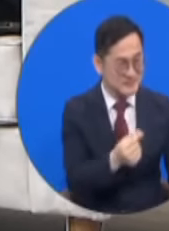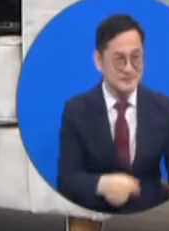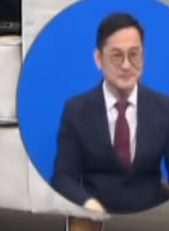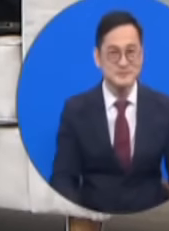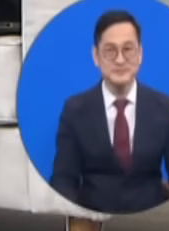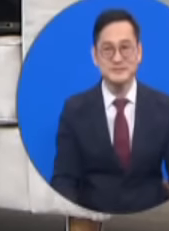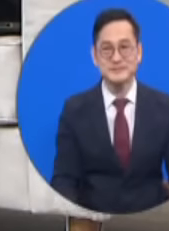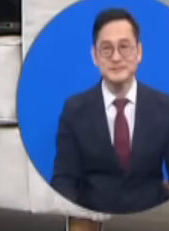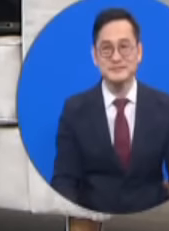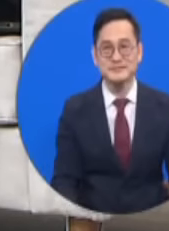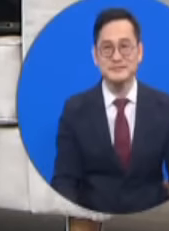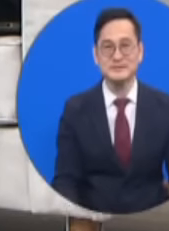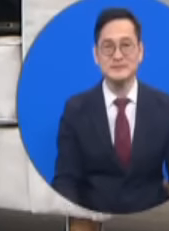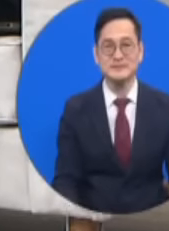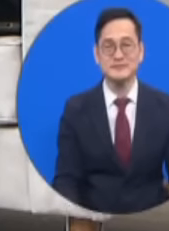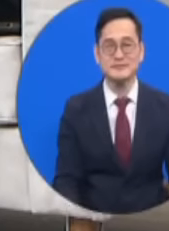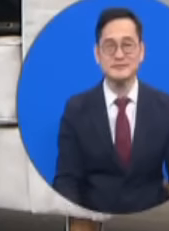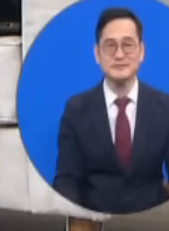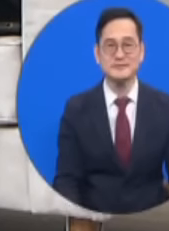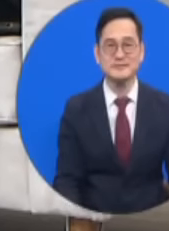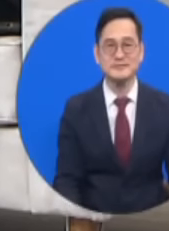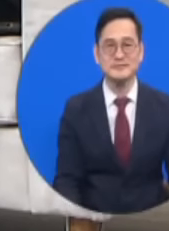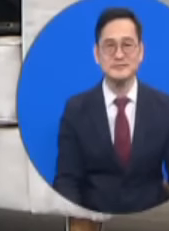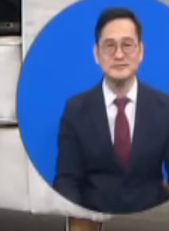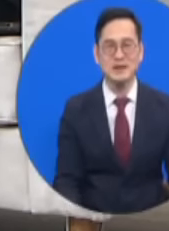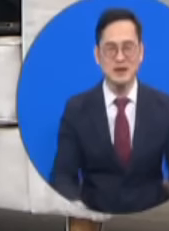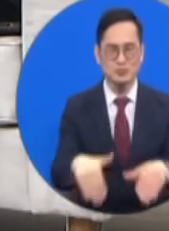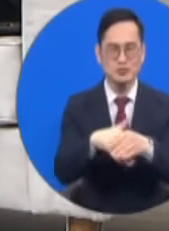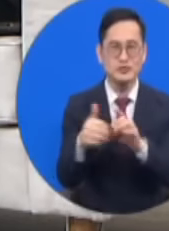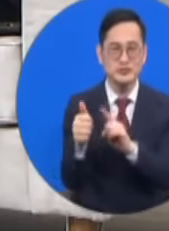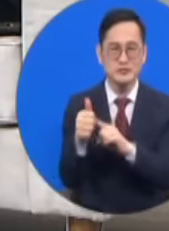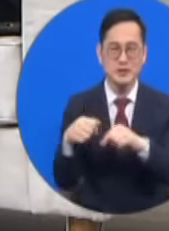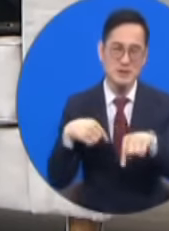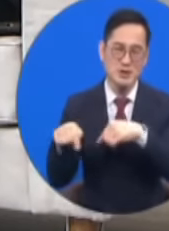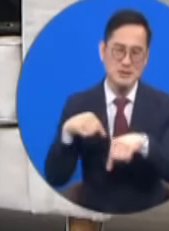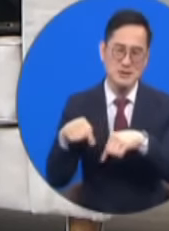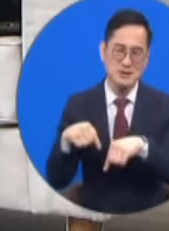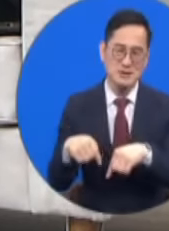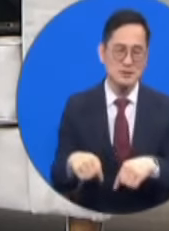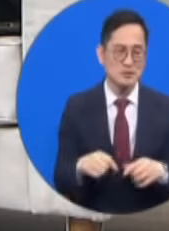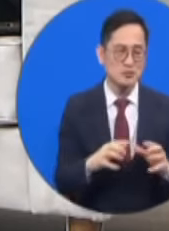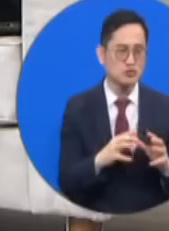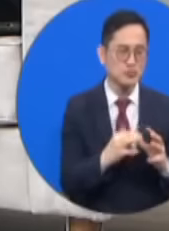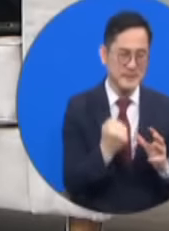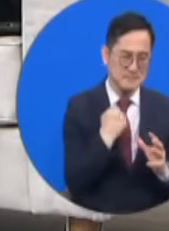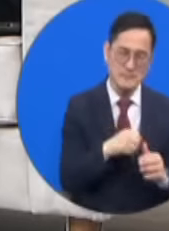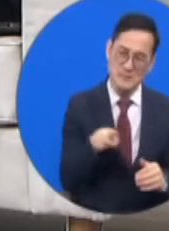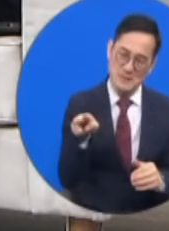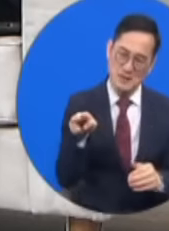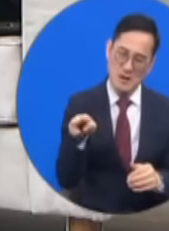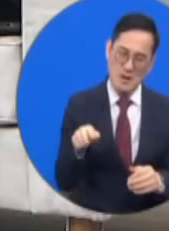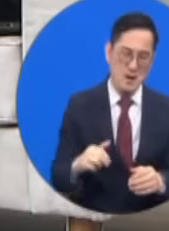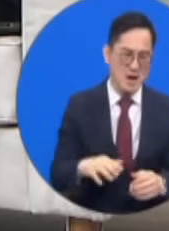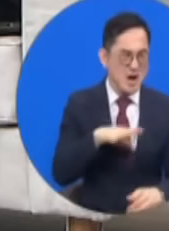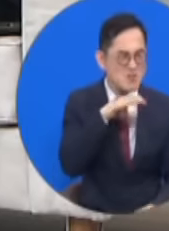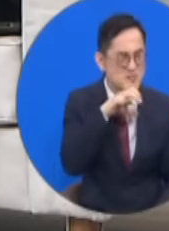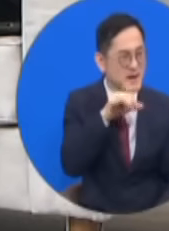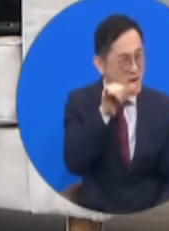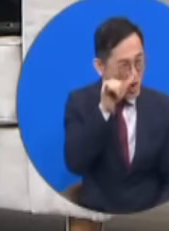있는데 아무리 문재인 전 대통령의 정치 활동이 상대 정당에서 보기에 부적절하다라는 판단이 든다